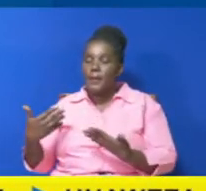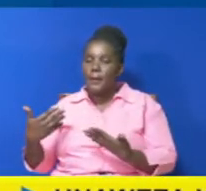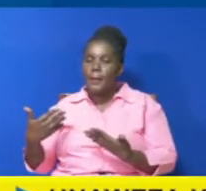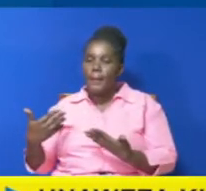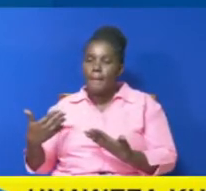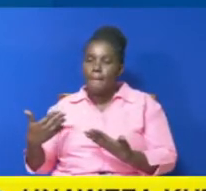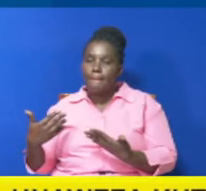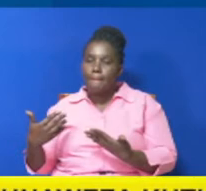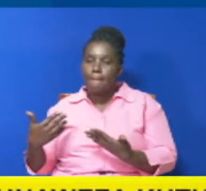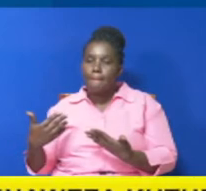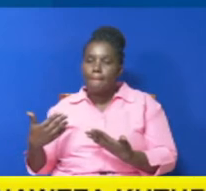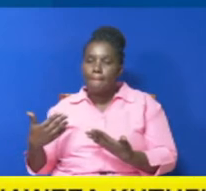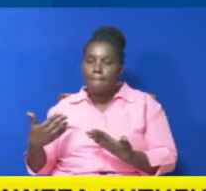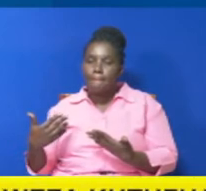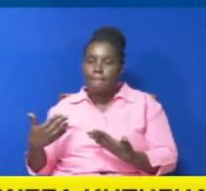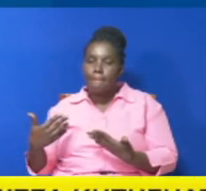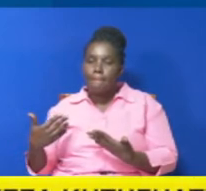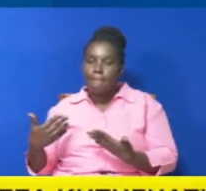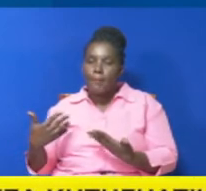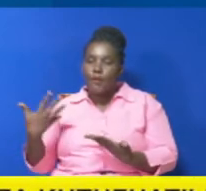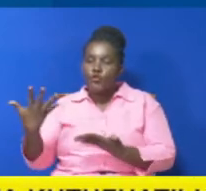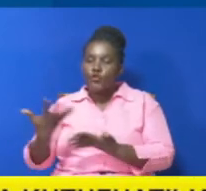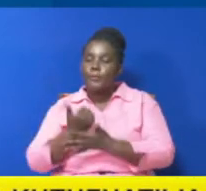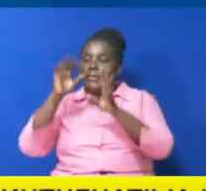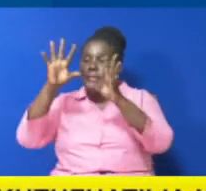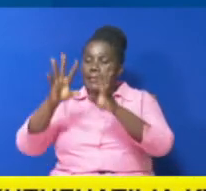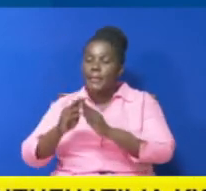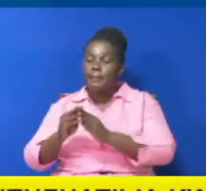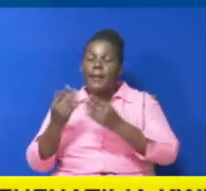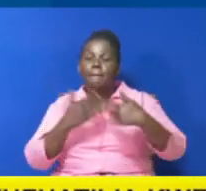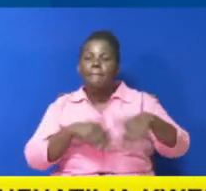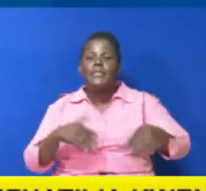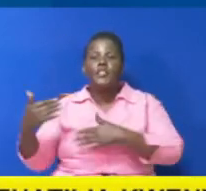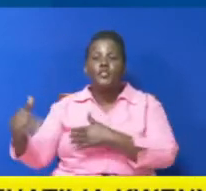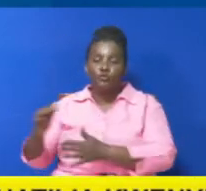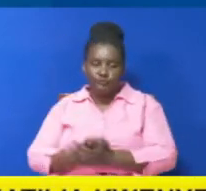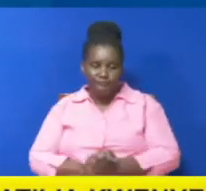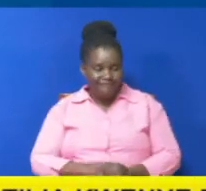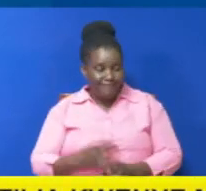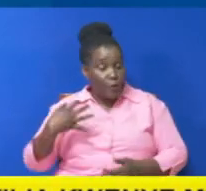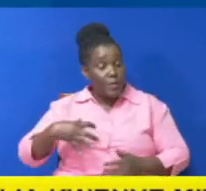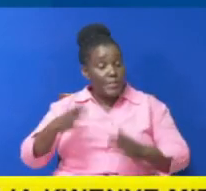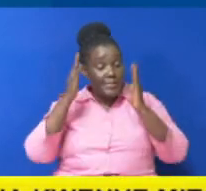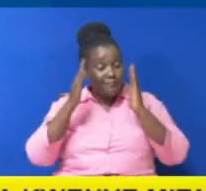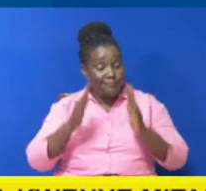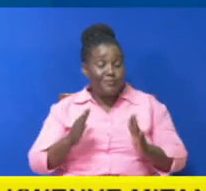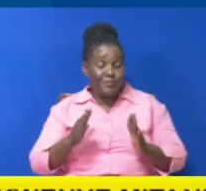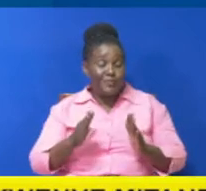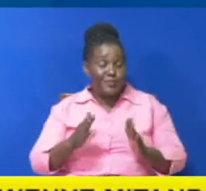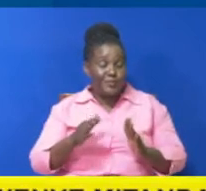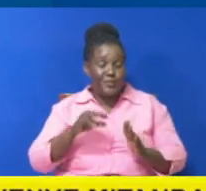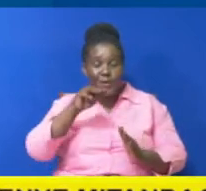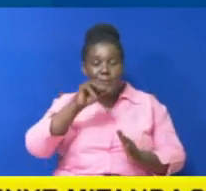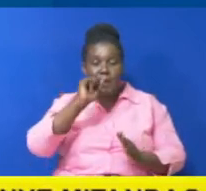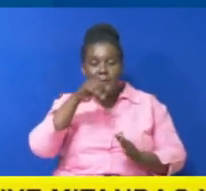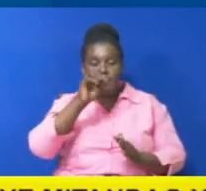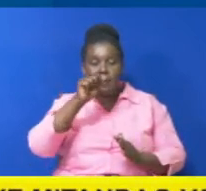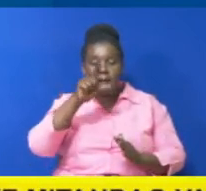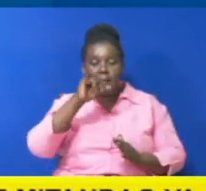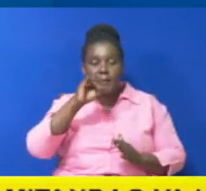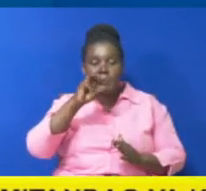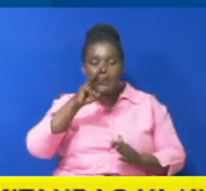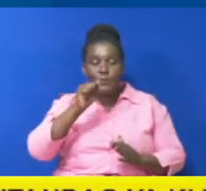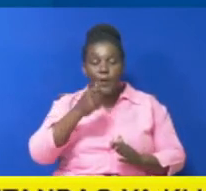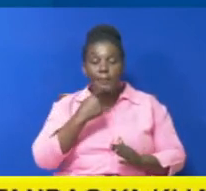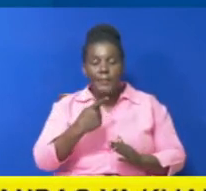tukamilishe kiosa ya kwanza kwa habari za michezo, ambapo Waziri Mkuu Kassim Majaliwa amesema serikali imetenga shilingi bilioni